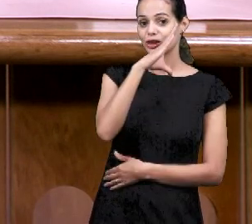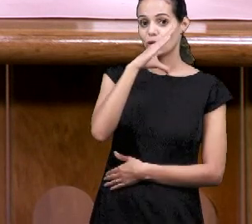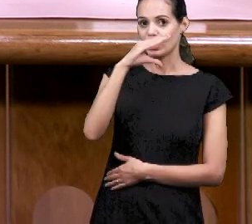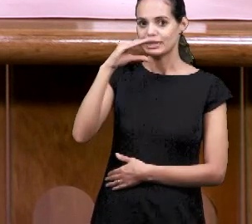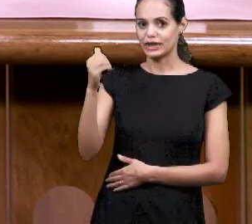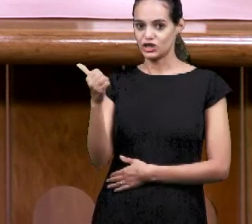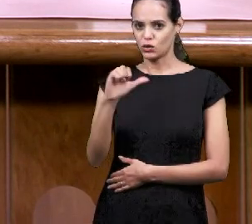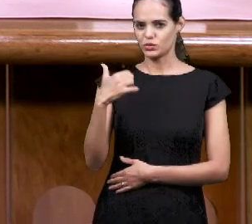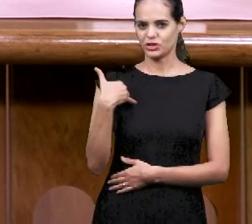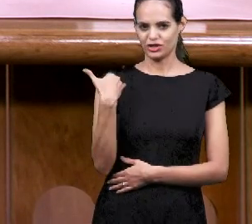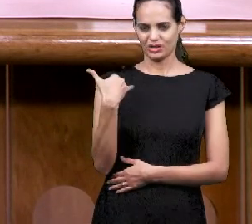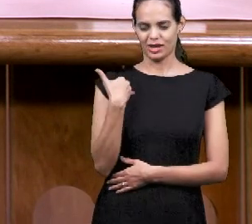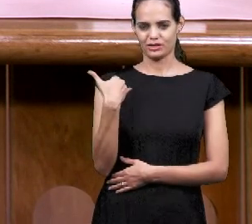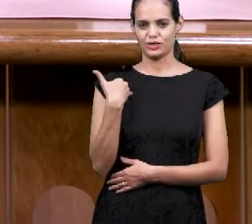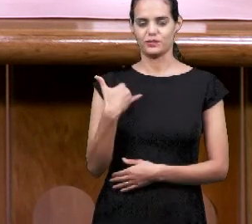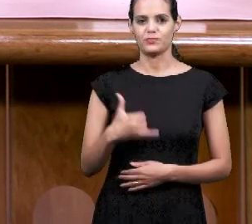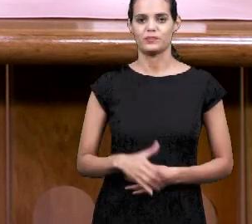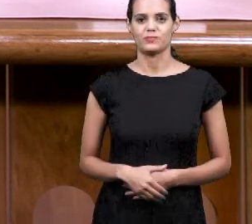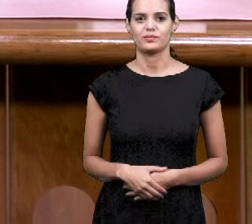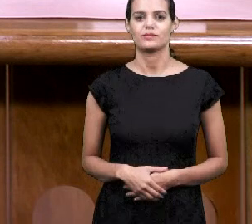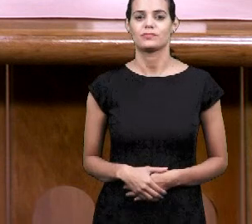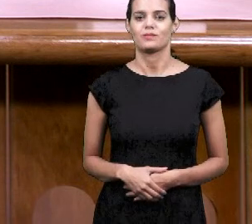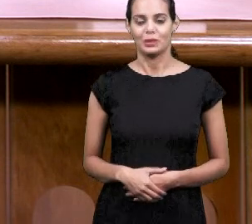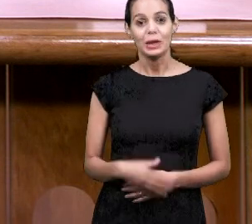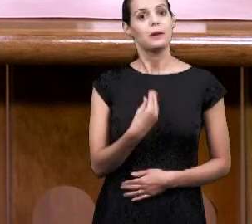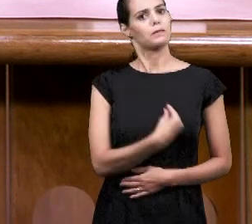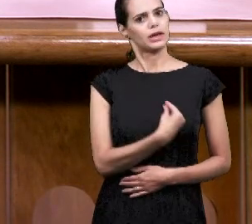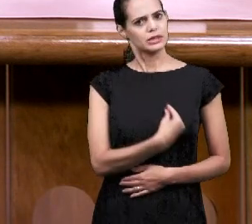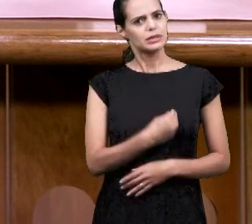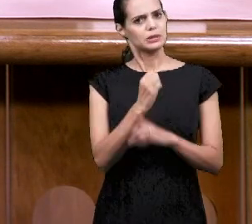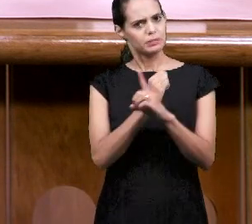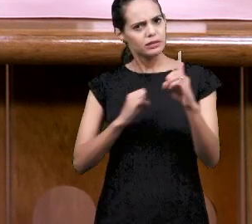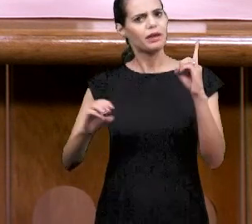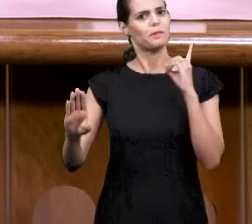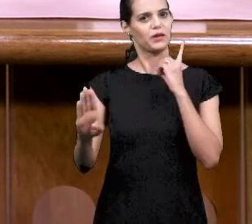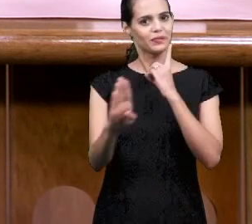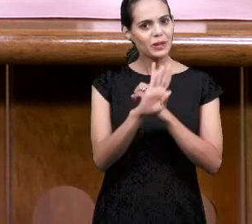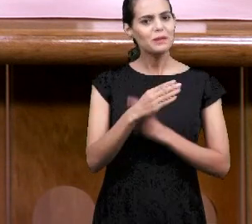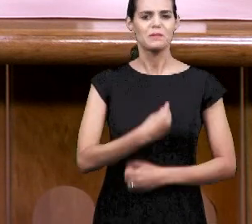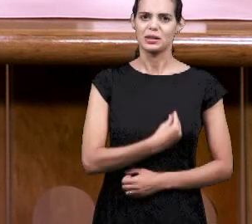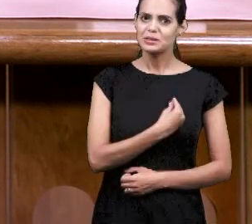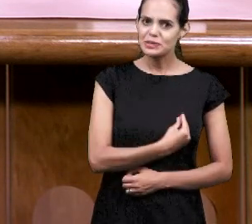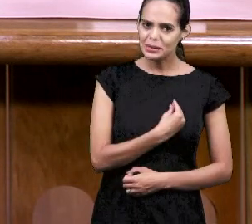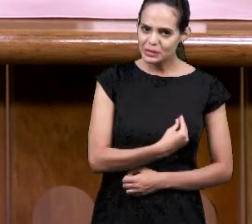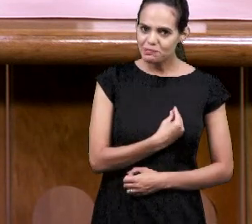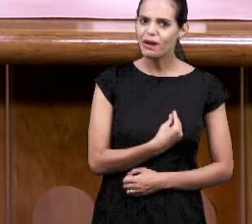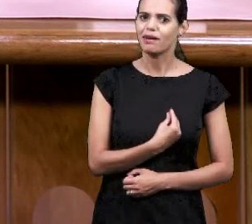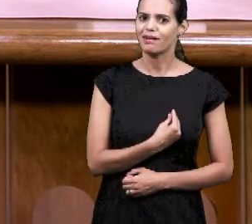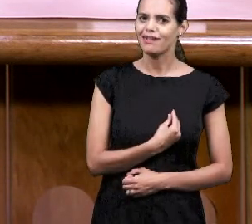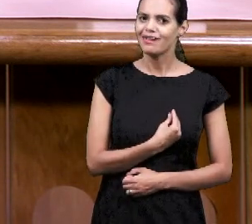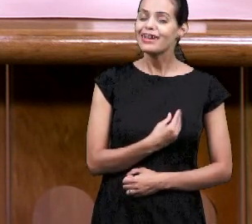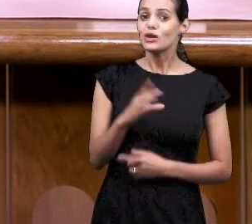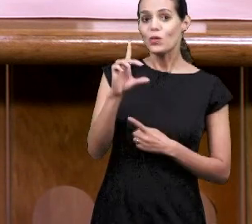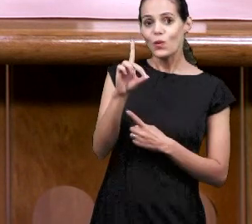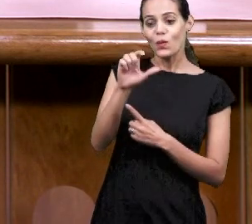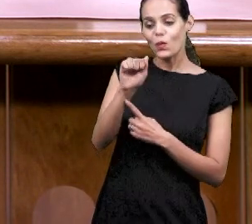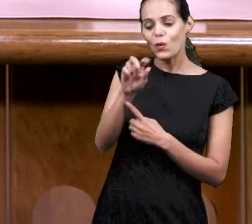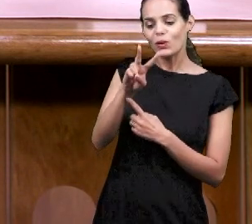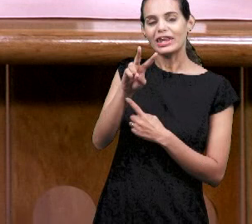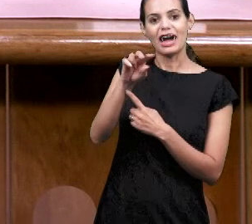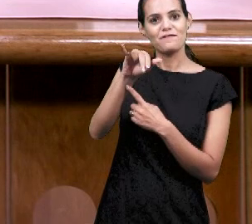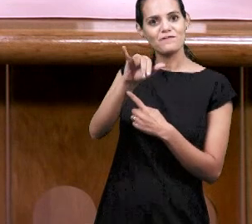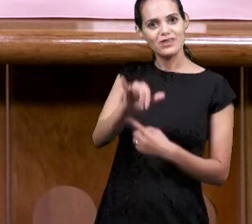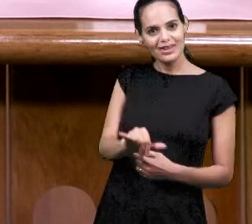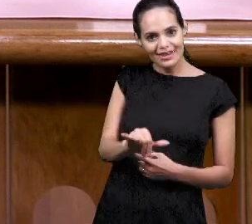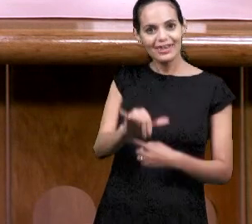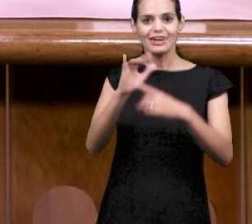groupe des femmes de l'église de Coroadinho à São Luís. Et la réponse à la question 3, ensuite, nous allons voir de